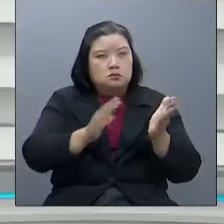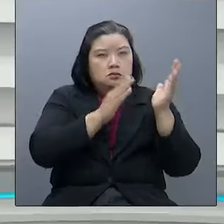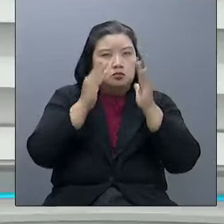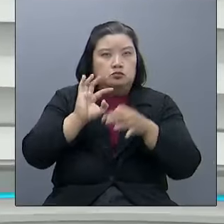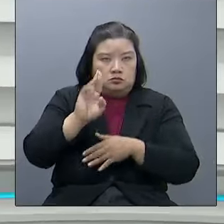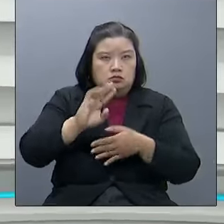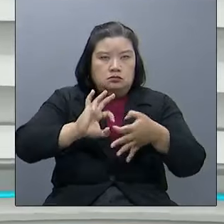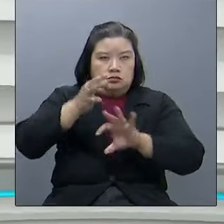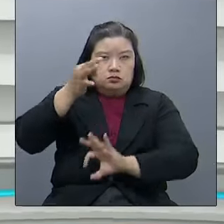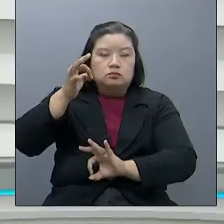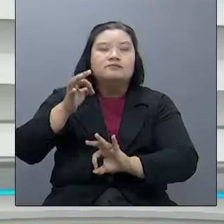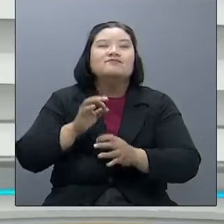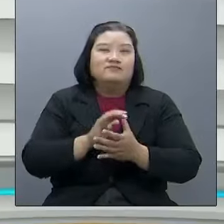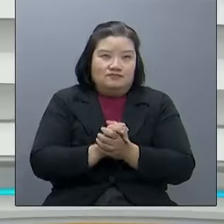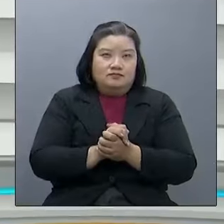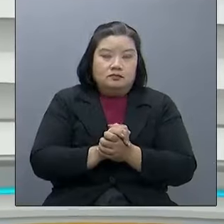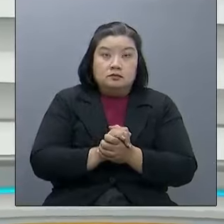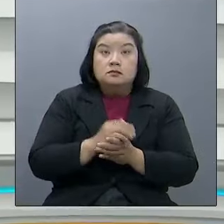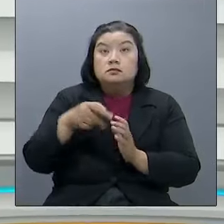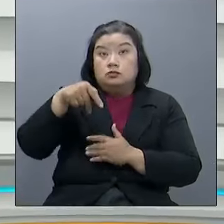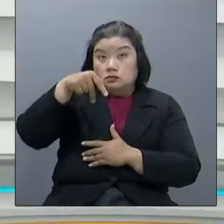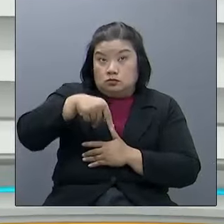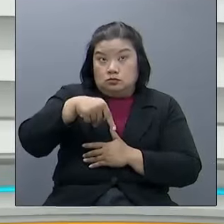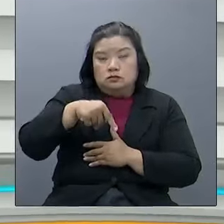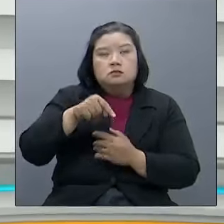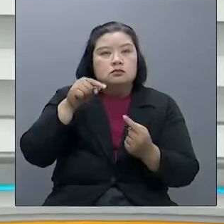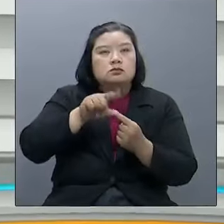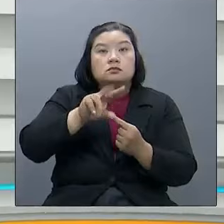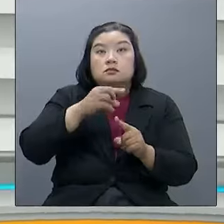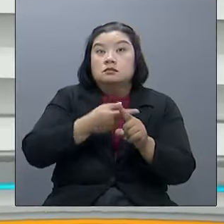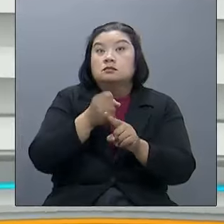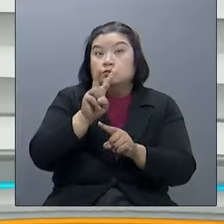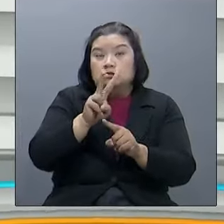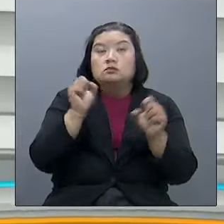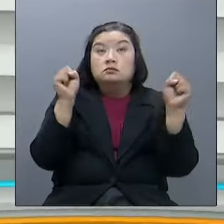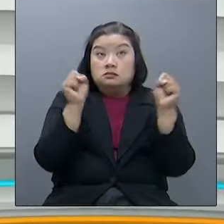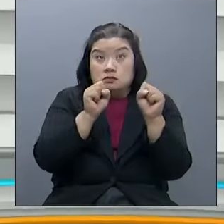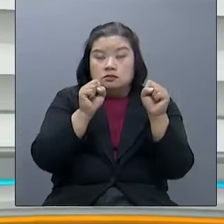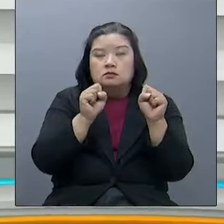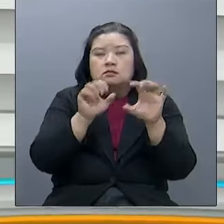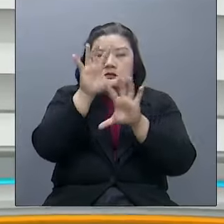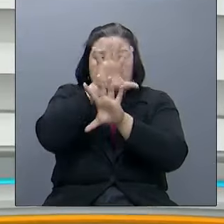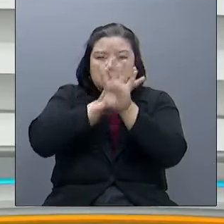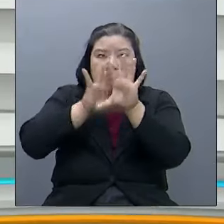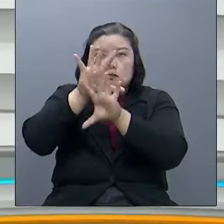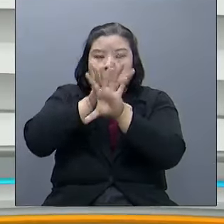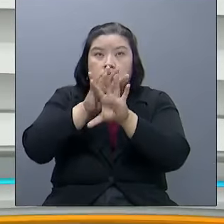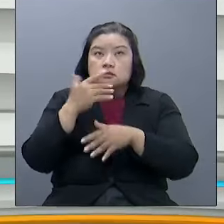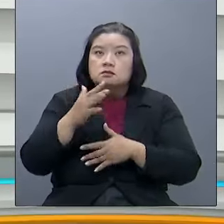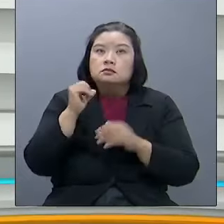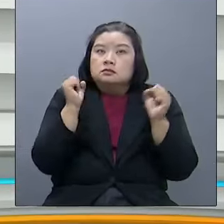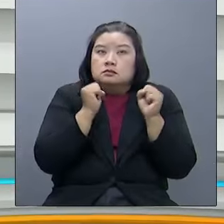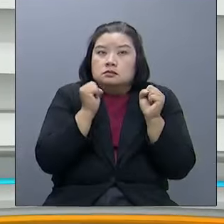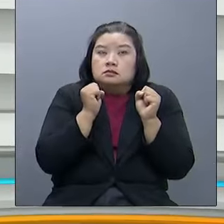ค่ะแต่ว่าพอถึงช่วงวันพุธที่27เป็นต้นไปนะคะลักษณะอากาศเย็นนี้ก็จะเริ่มคลายตัวลงนะคะความหนาวเย็นนั้นก็